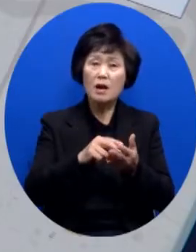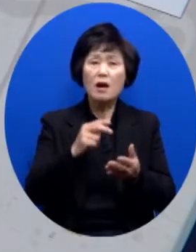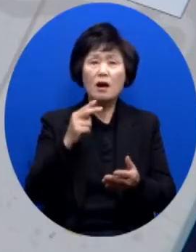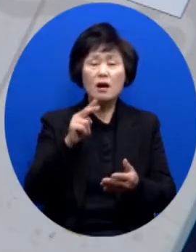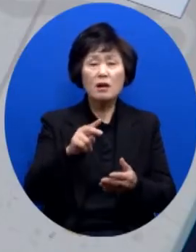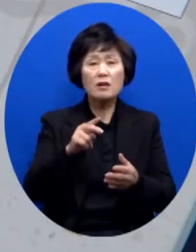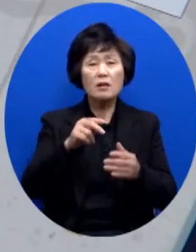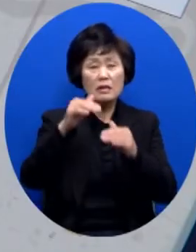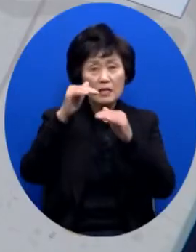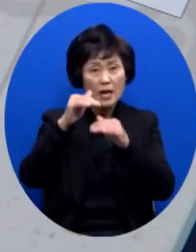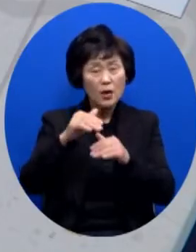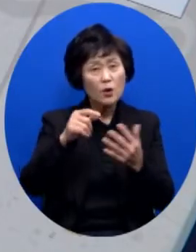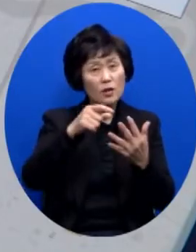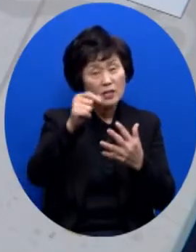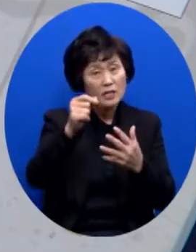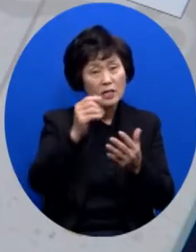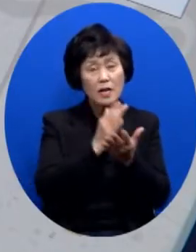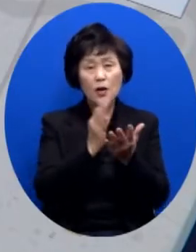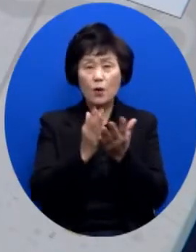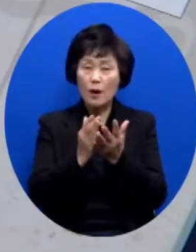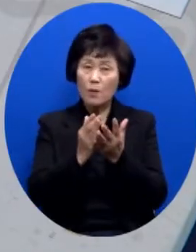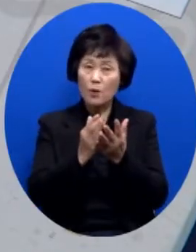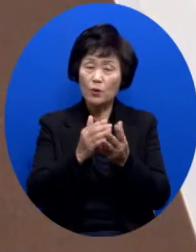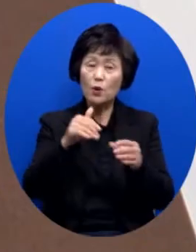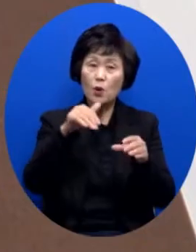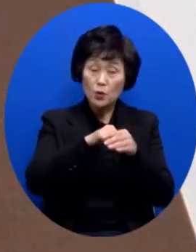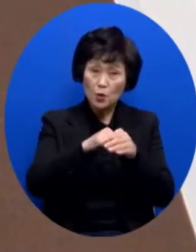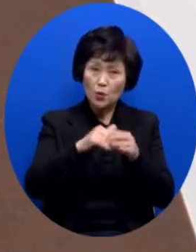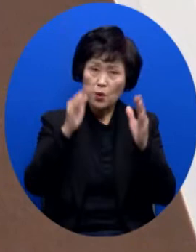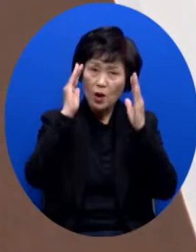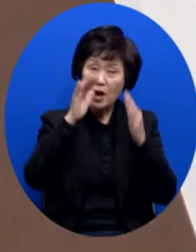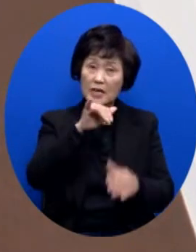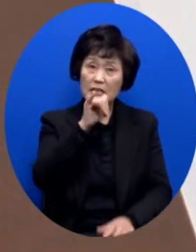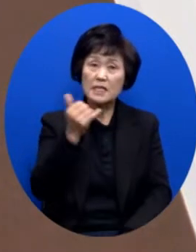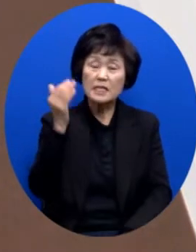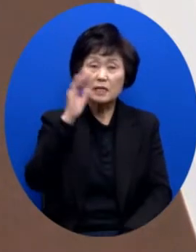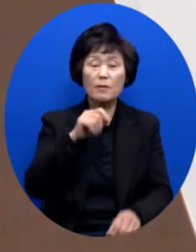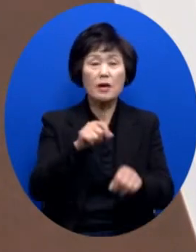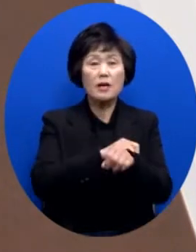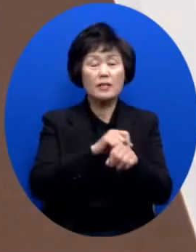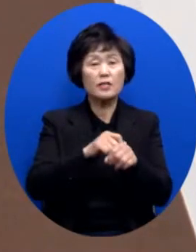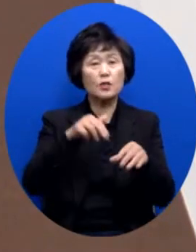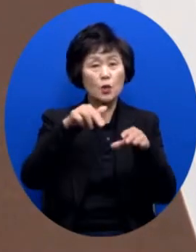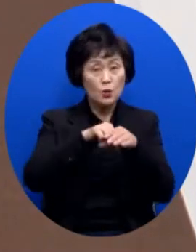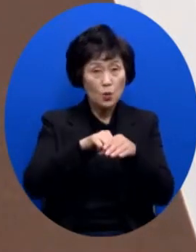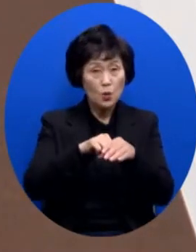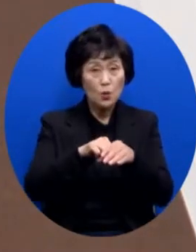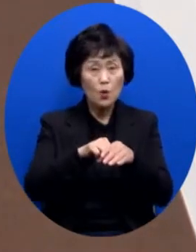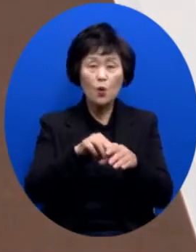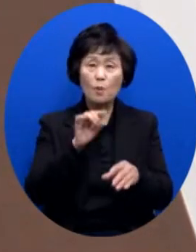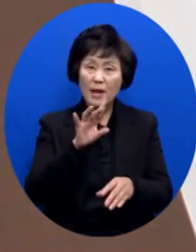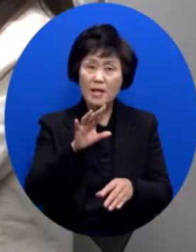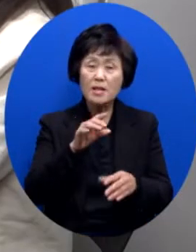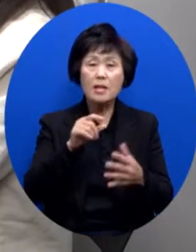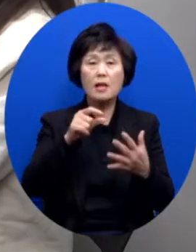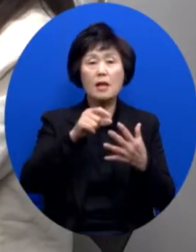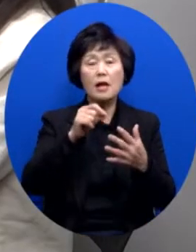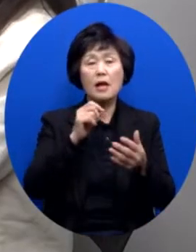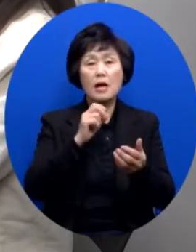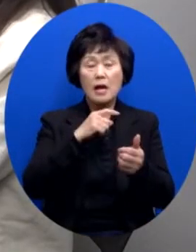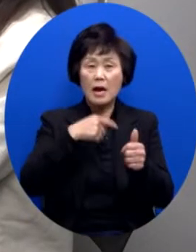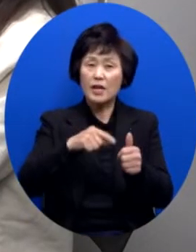교양 선택과목으로 종교 아기 개설되어 있지만 특정 종교에 관해서 만 바를 수 없습니다